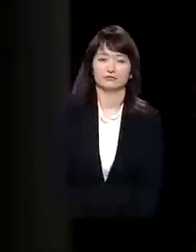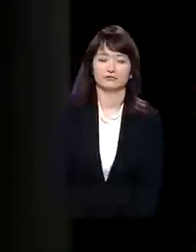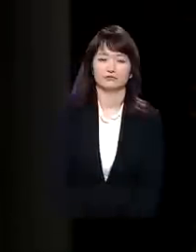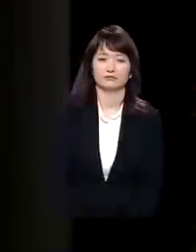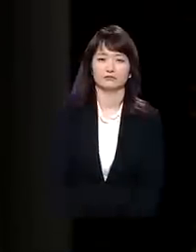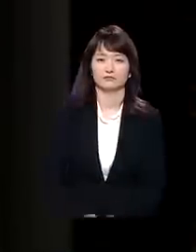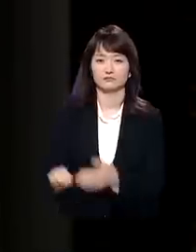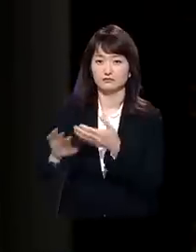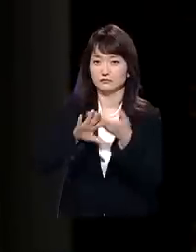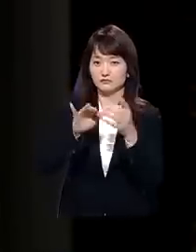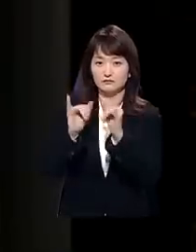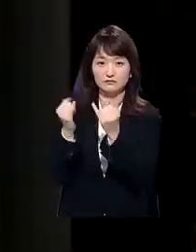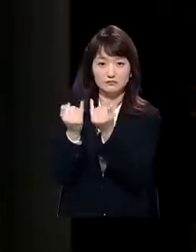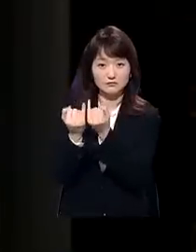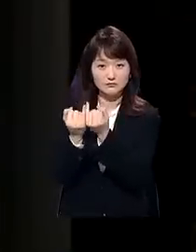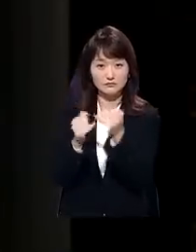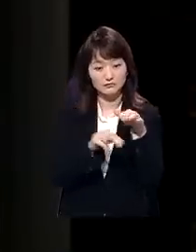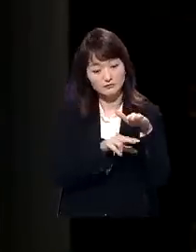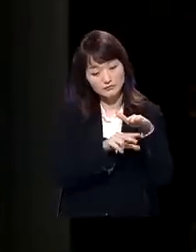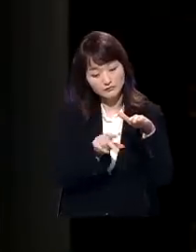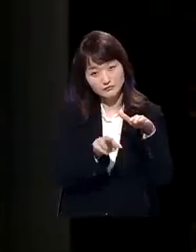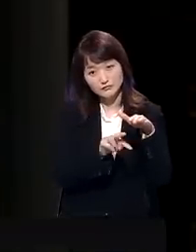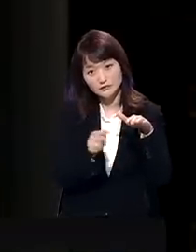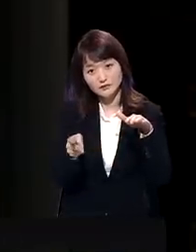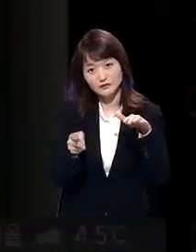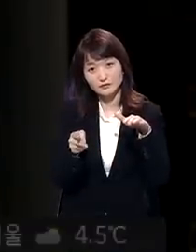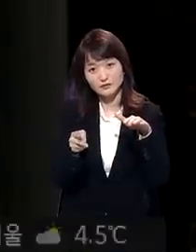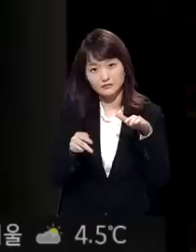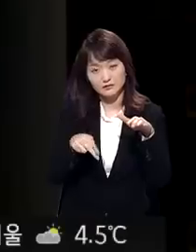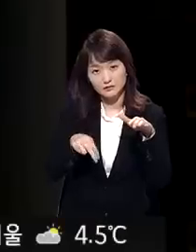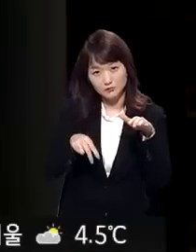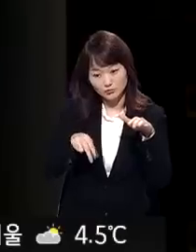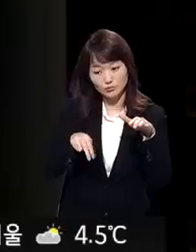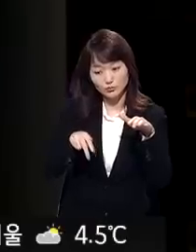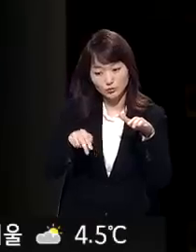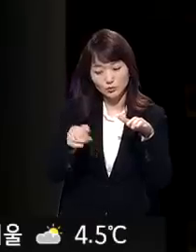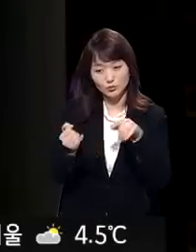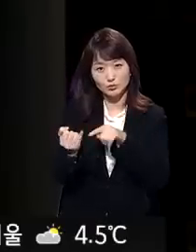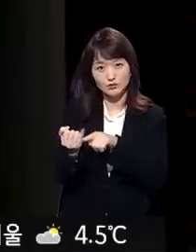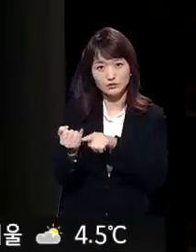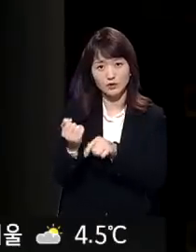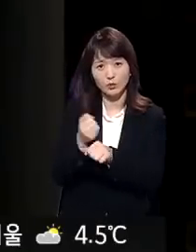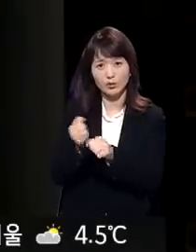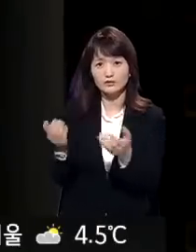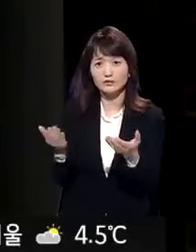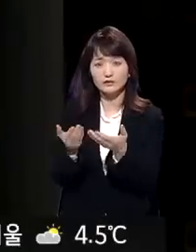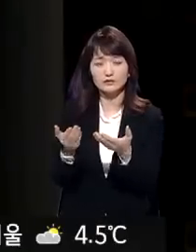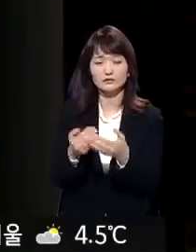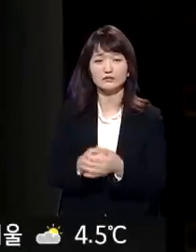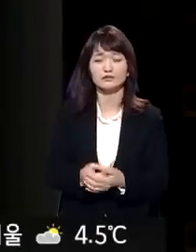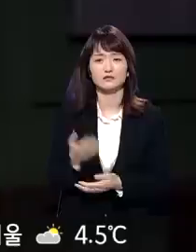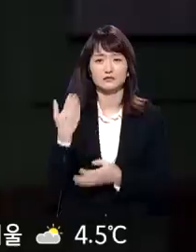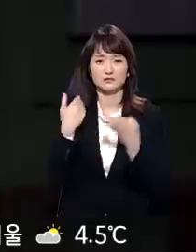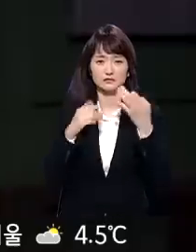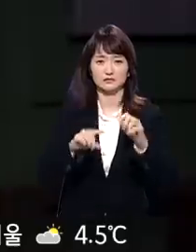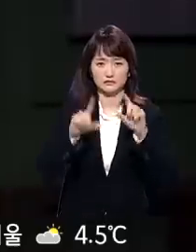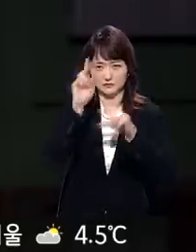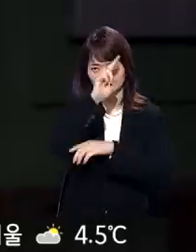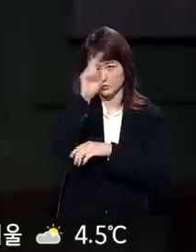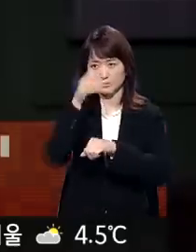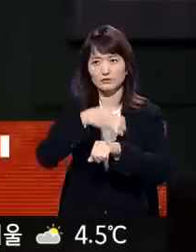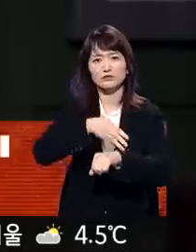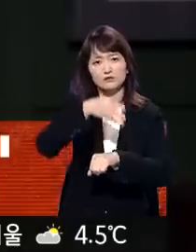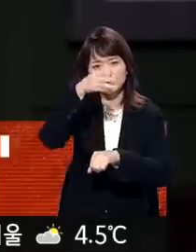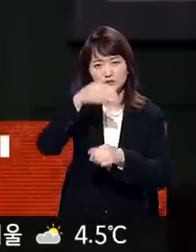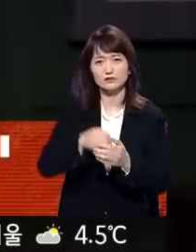자, 한 외국인 여성이 지하철 환승 통로를 지나던 중에 아주 황당한 일을 겪었어요. 네, 이게 지난 14일 오후